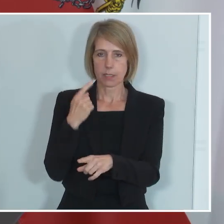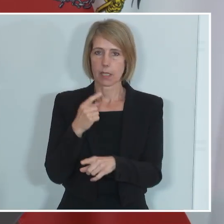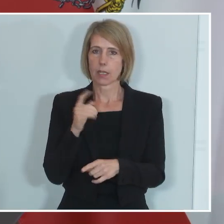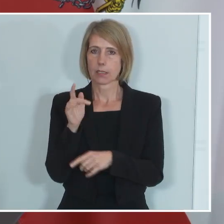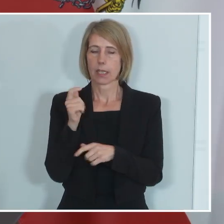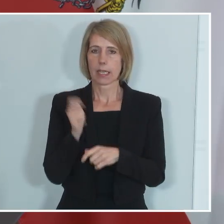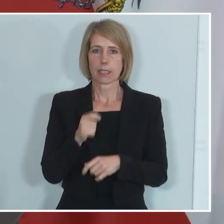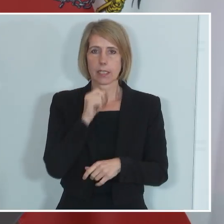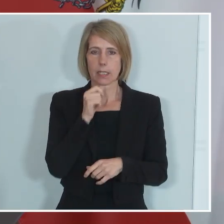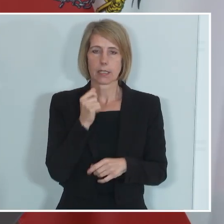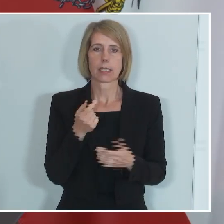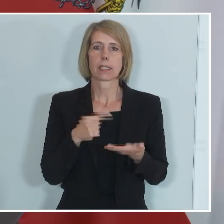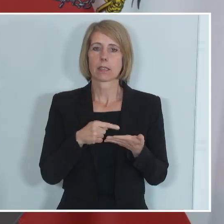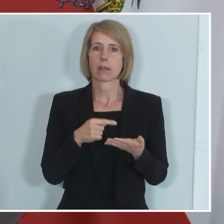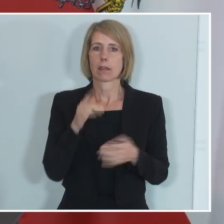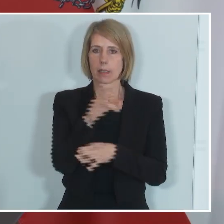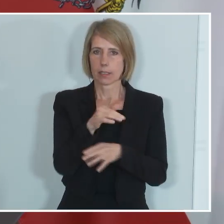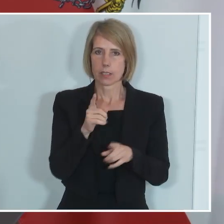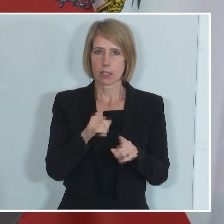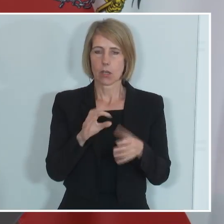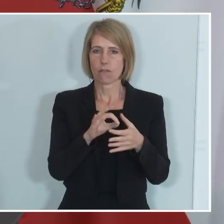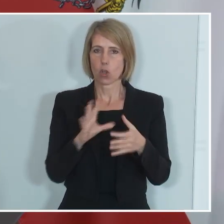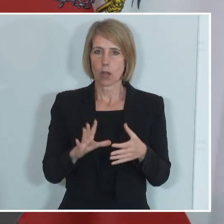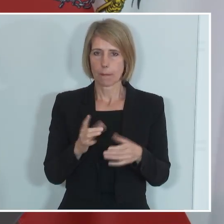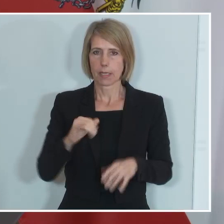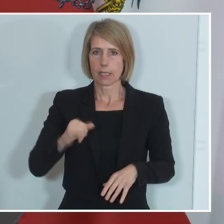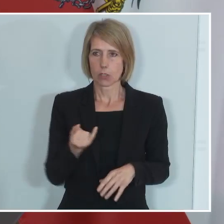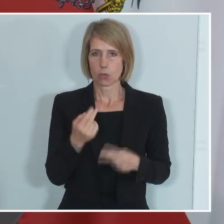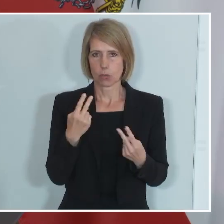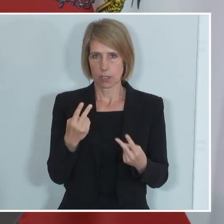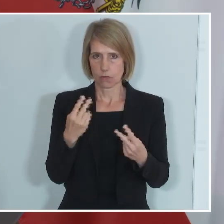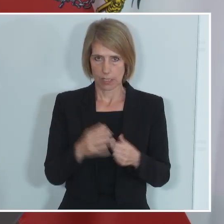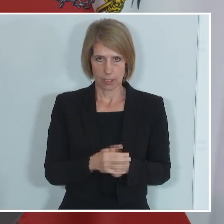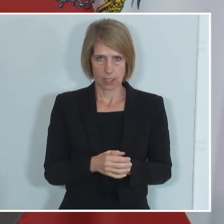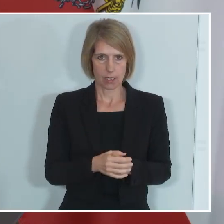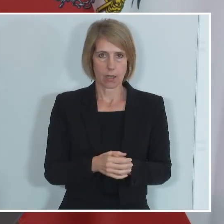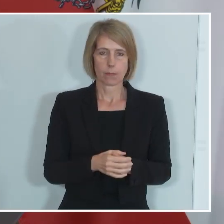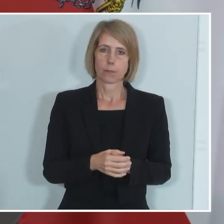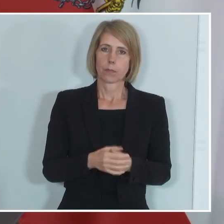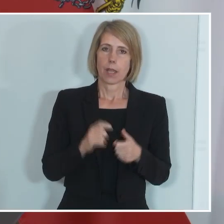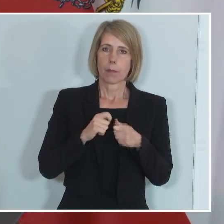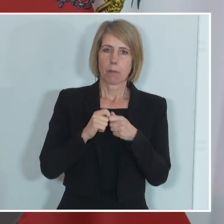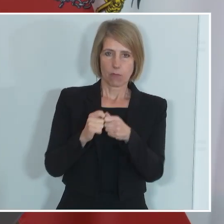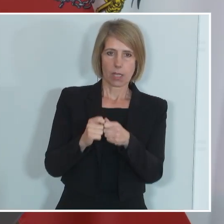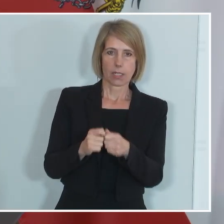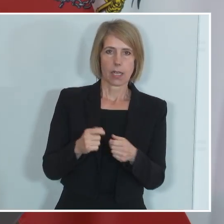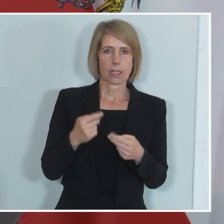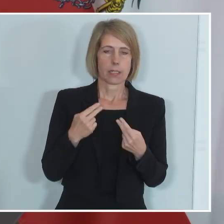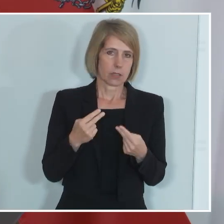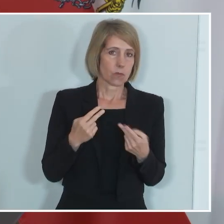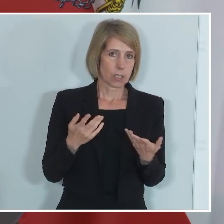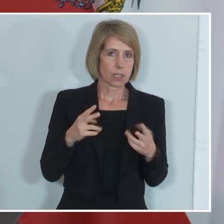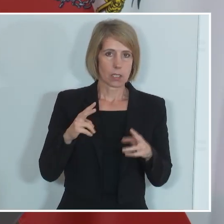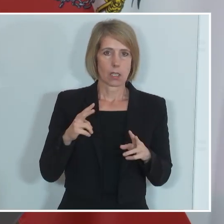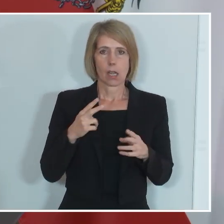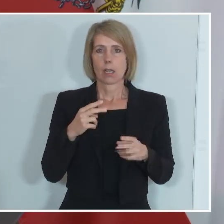dargestellt, was wichtig ist für die Unabhängigkeit der Justiz. Und das ist schon einmal alleine der Anschein der Befangenheit. Das Verfahren ist ein laufendes, deshalb habe ich es